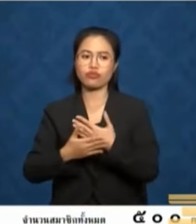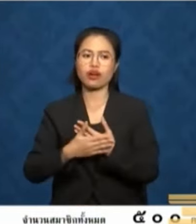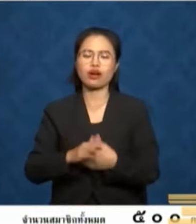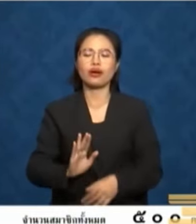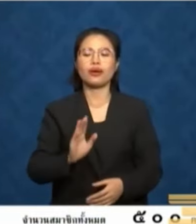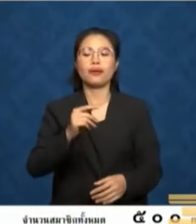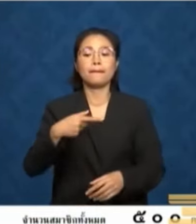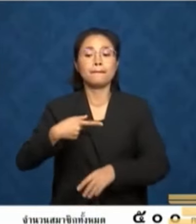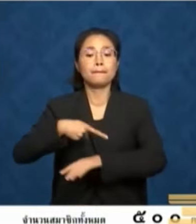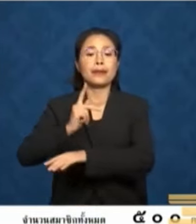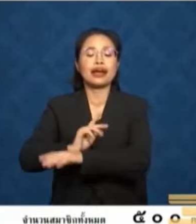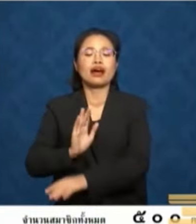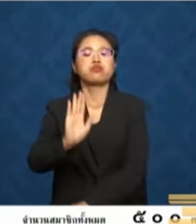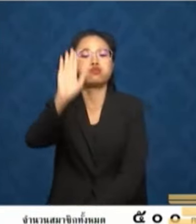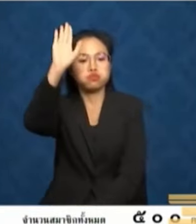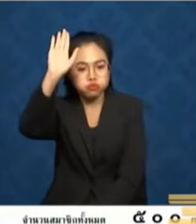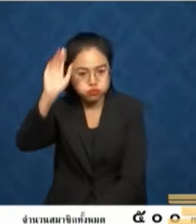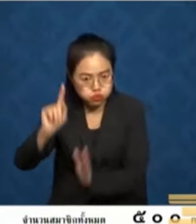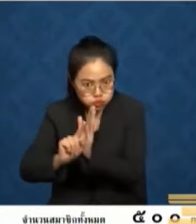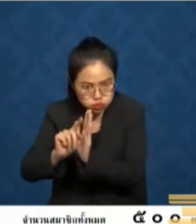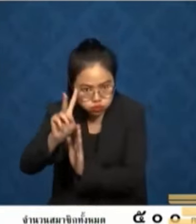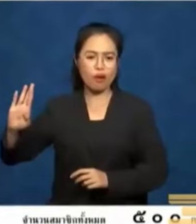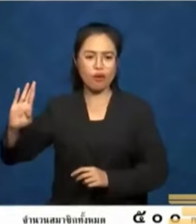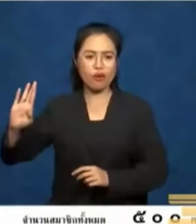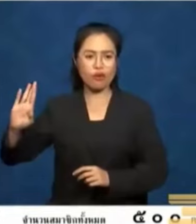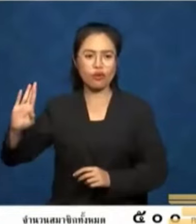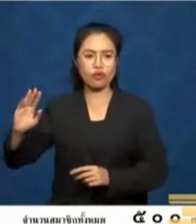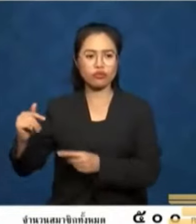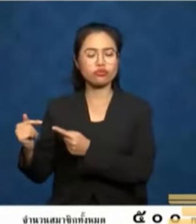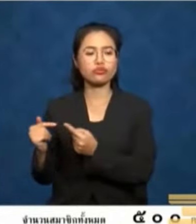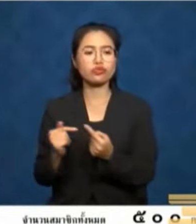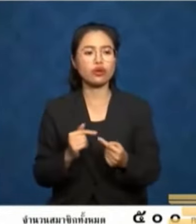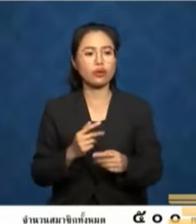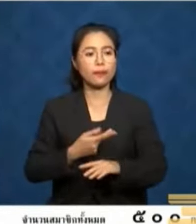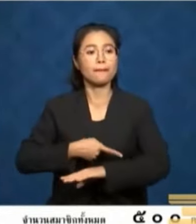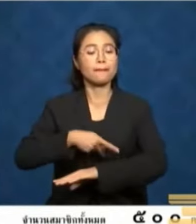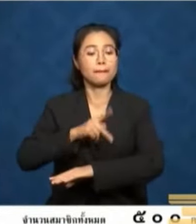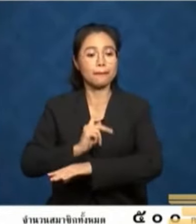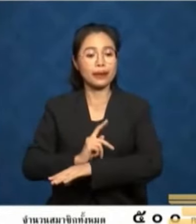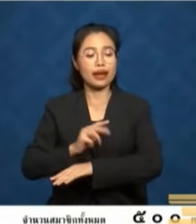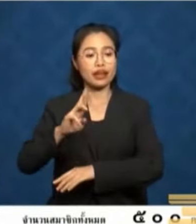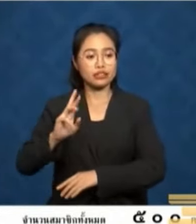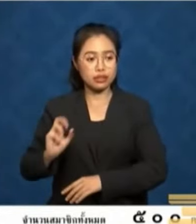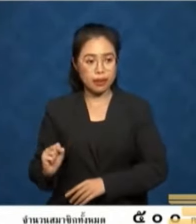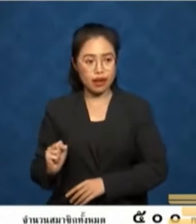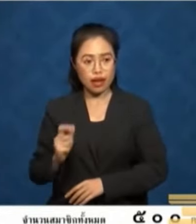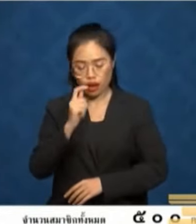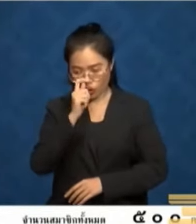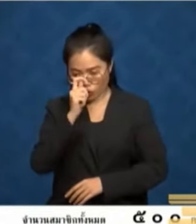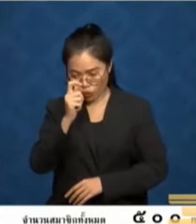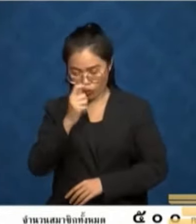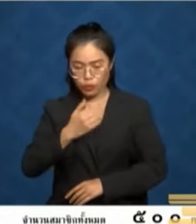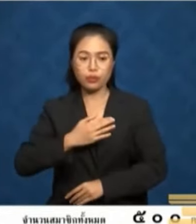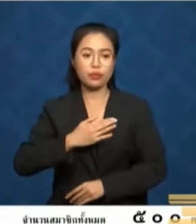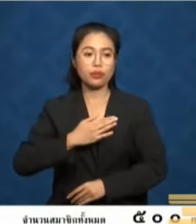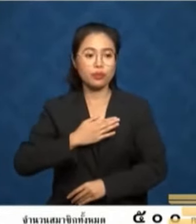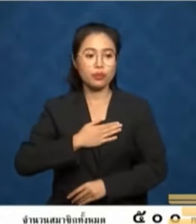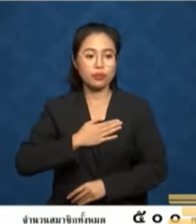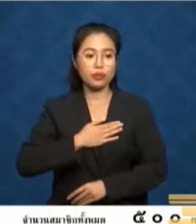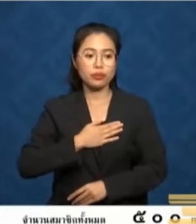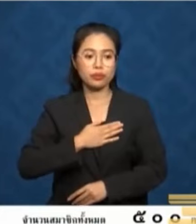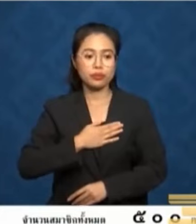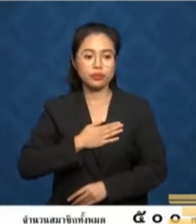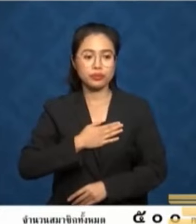อีกครั้งนึงครับครับผมก็จะฟังเลยครับขอบคุณมากครับท่านประธานขอประท้วงท่านท่านประธานสภาที่เคารพครับผมวรวัฒน์เอื้อ